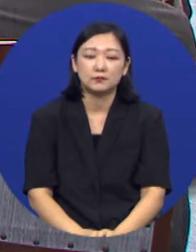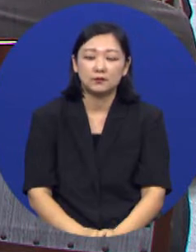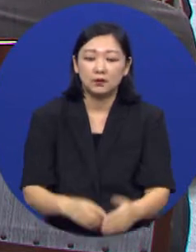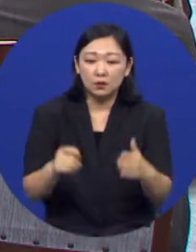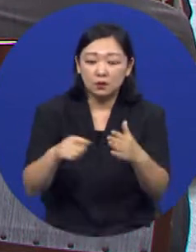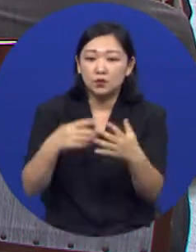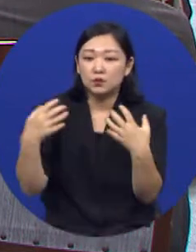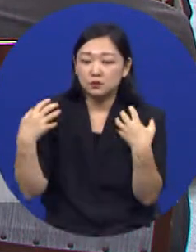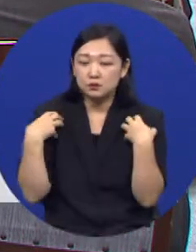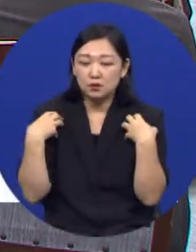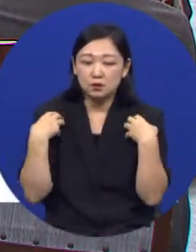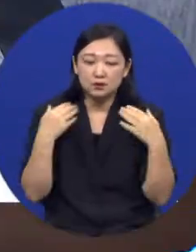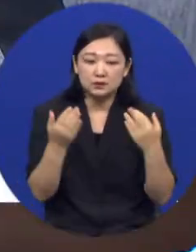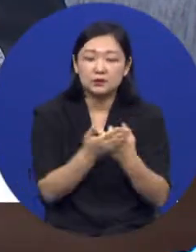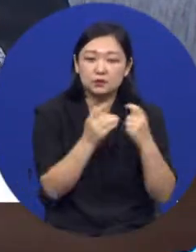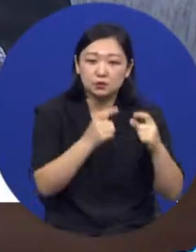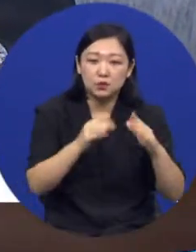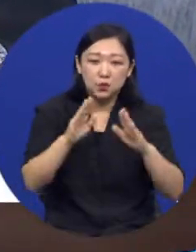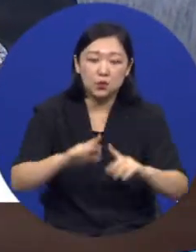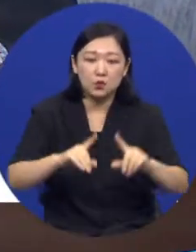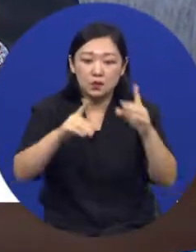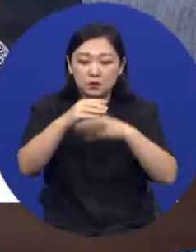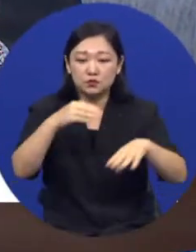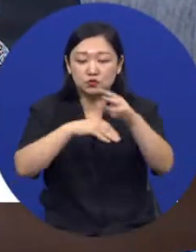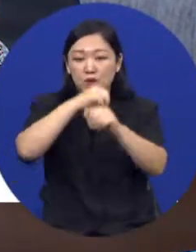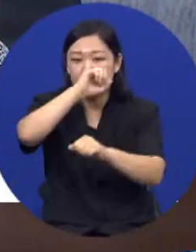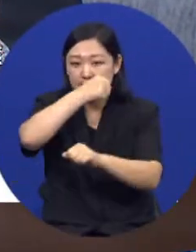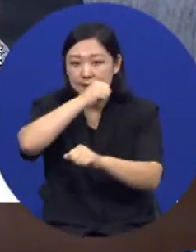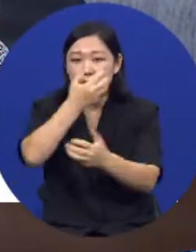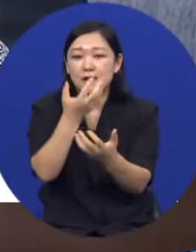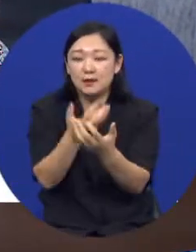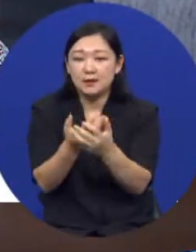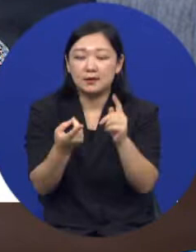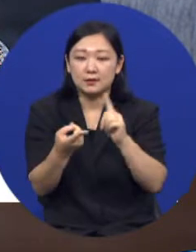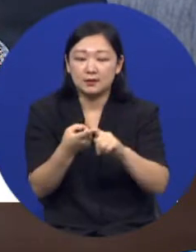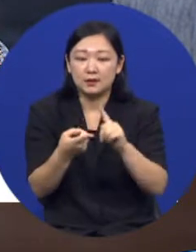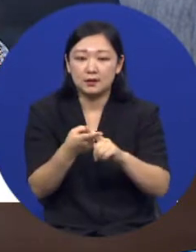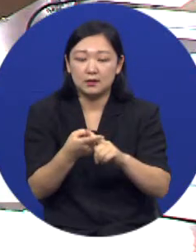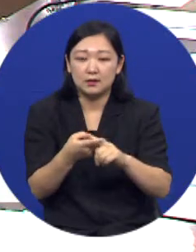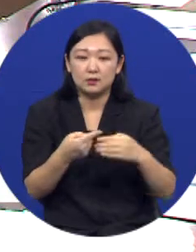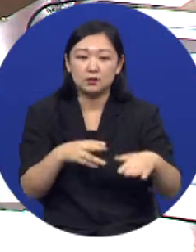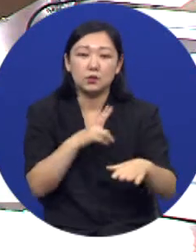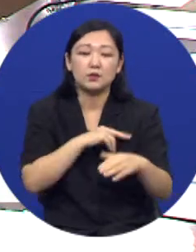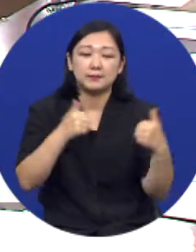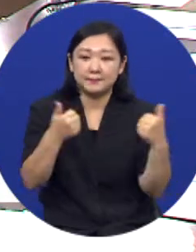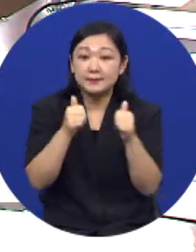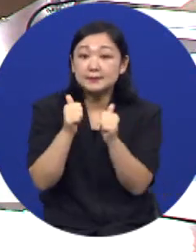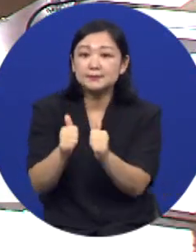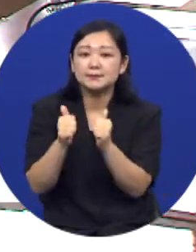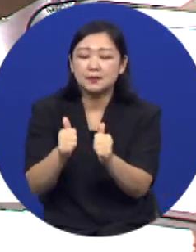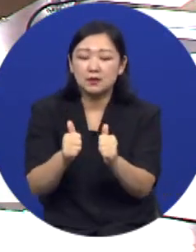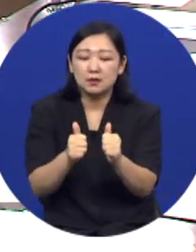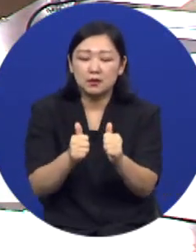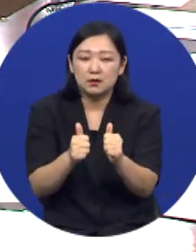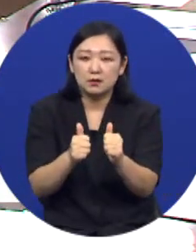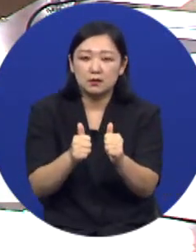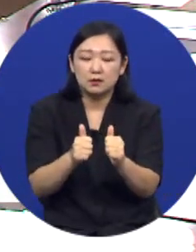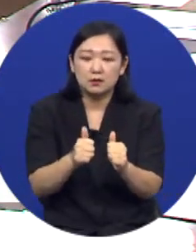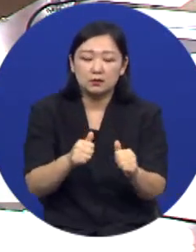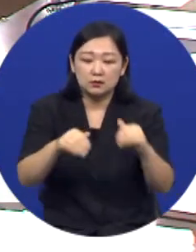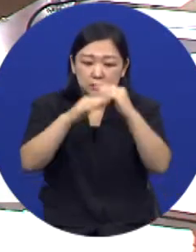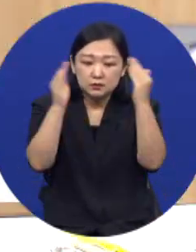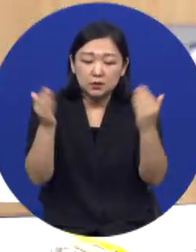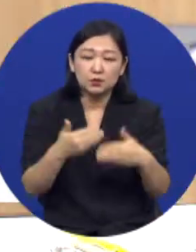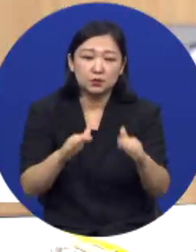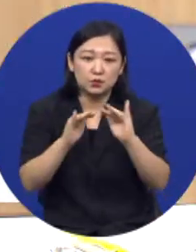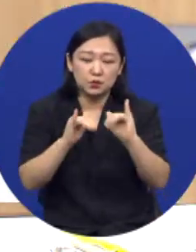제주도와 교육청의 올해 첫 추경 예산안을 둘러싼 본격적인 도의회 심사. 쟁점이 예상됐던